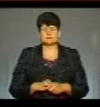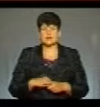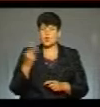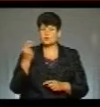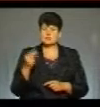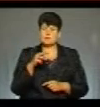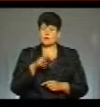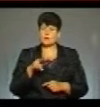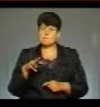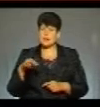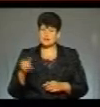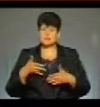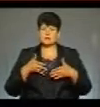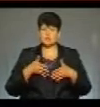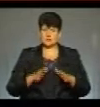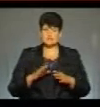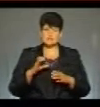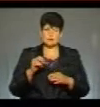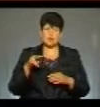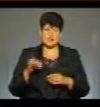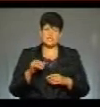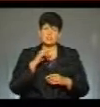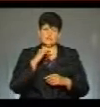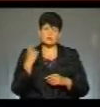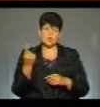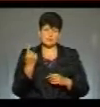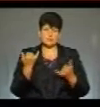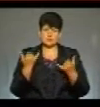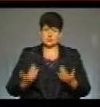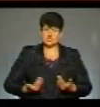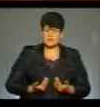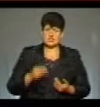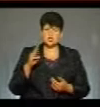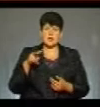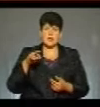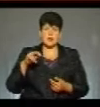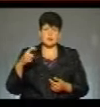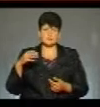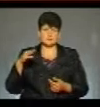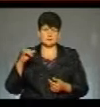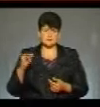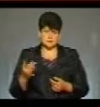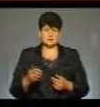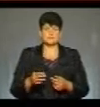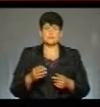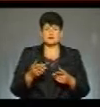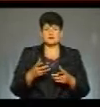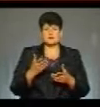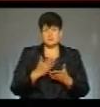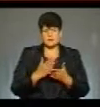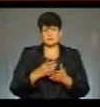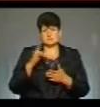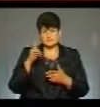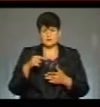Художник Микола Мельник народився у селі Поляна Чернівецької області. Нині проживає у Шляхтинцях поблизу Тернополя. Володіє техніками акварельного